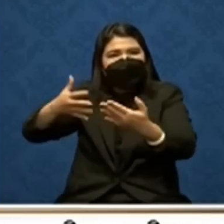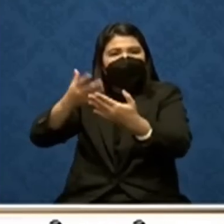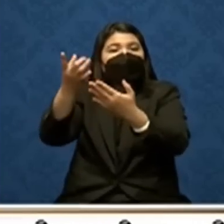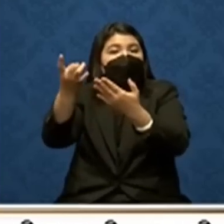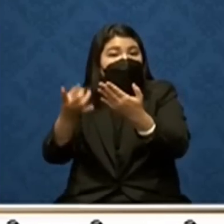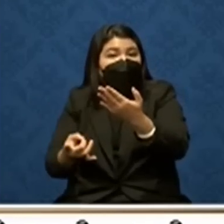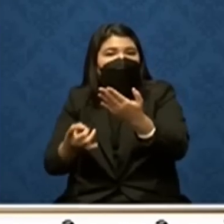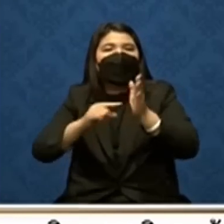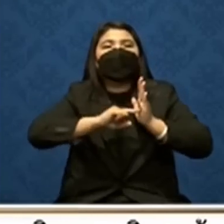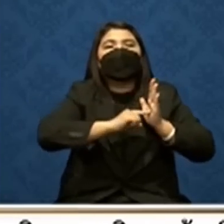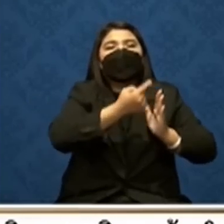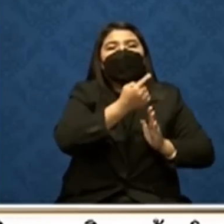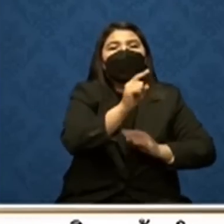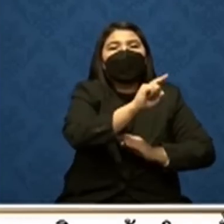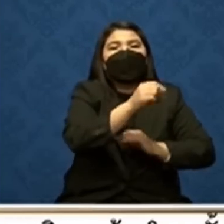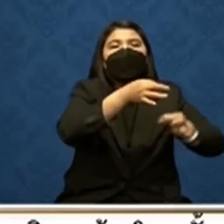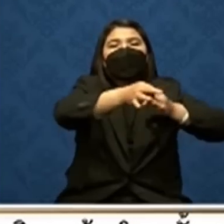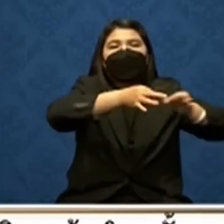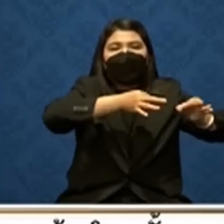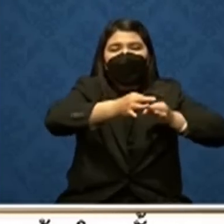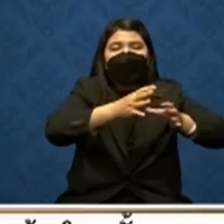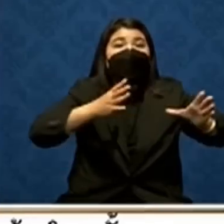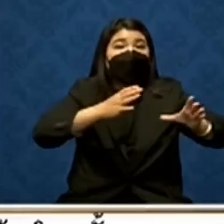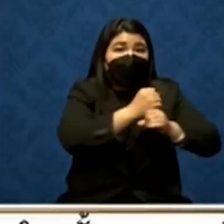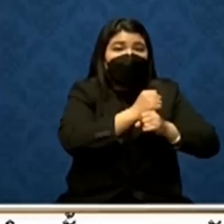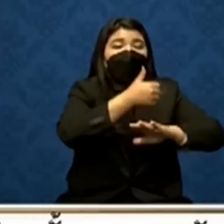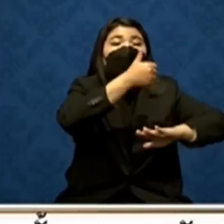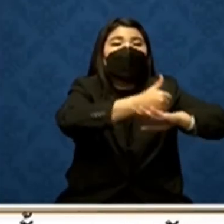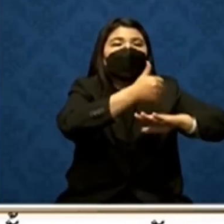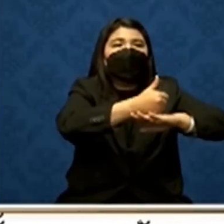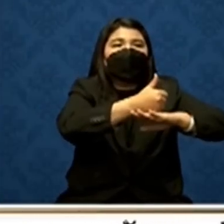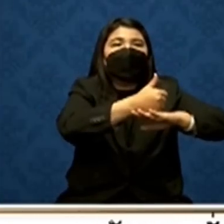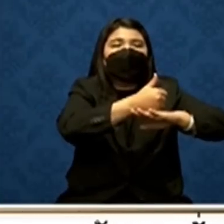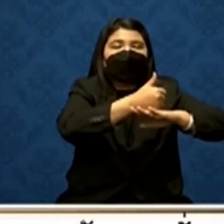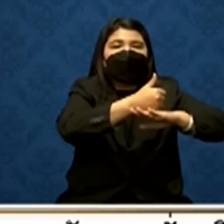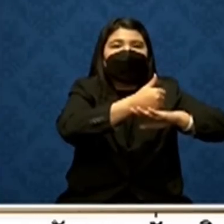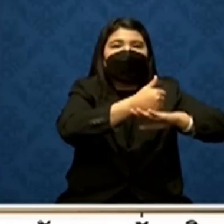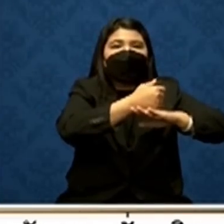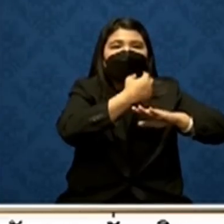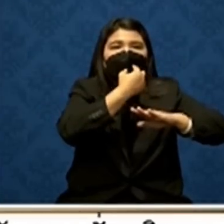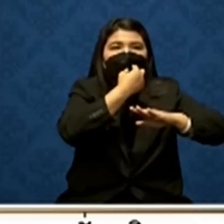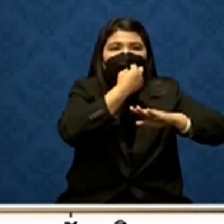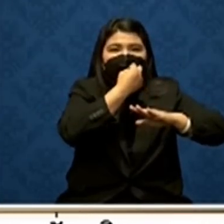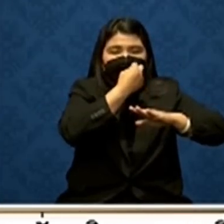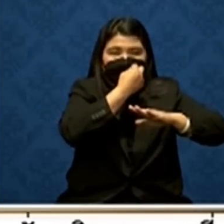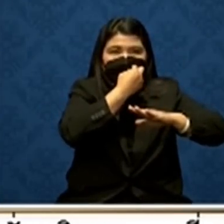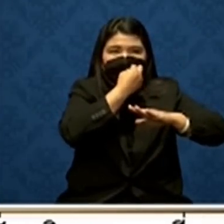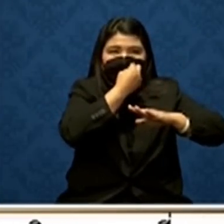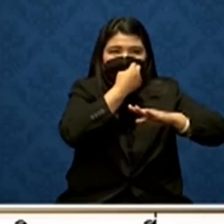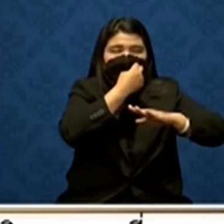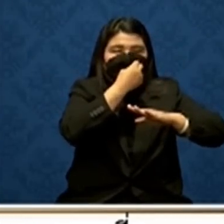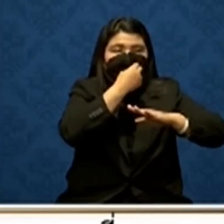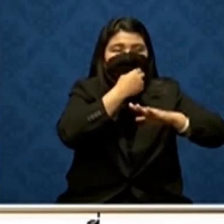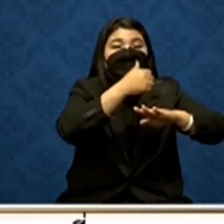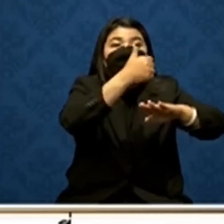โดยเริ่มต้นที่การอัพริปรายบทสรุปผู้ปริหารเปน Executive Summary ให้กับทานประทานแล้็พี่นองปชาชนได้ท